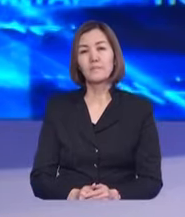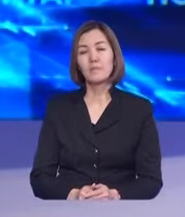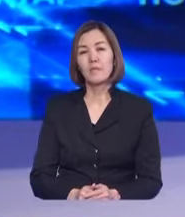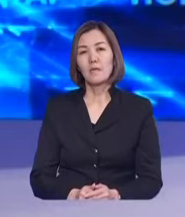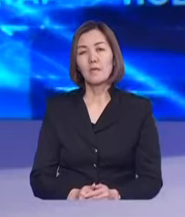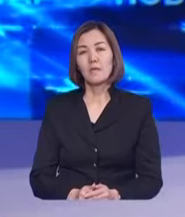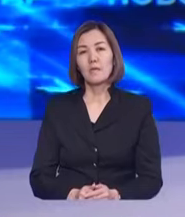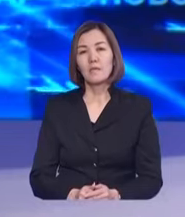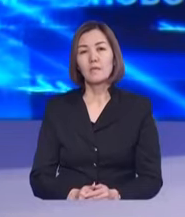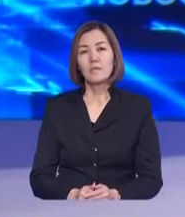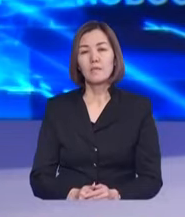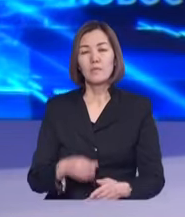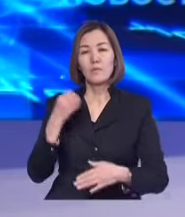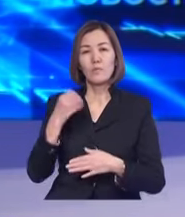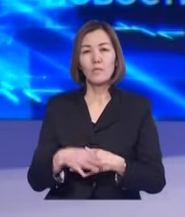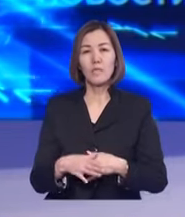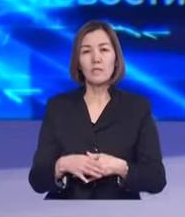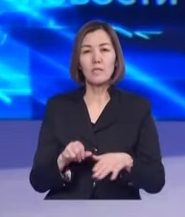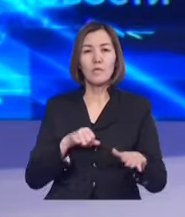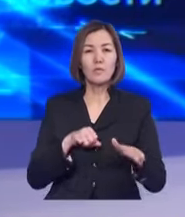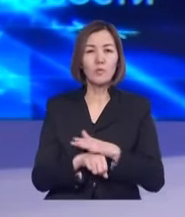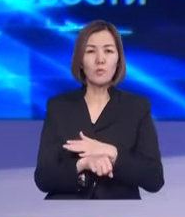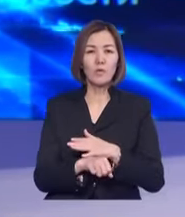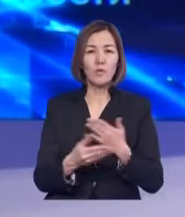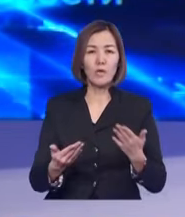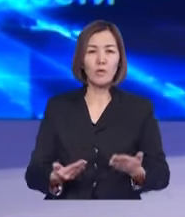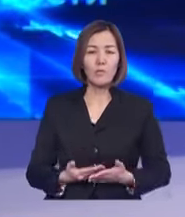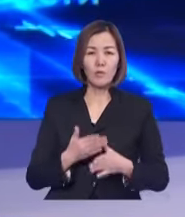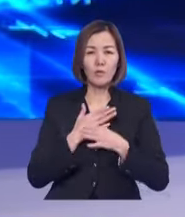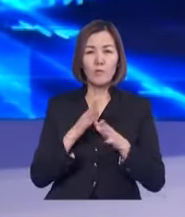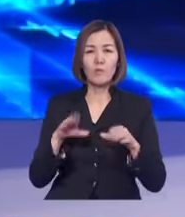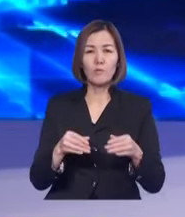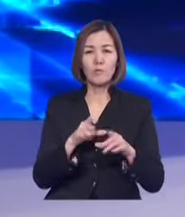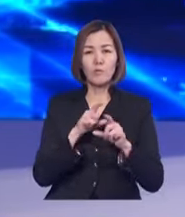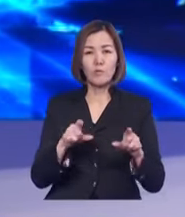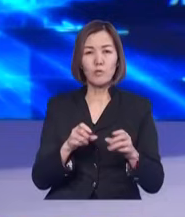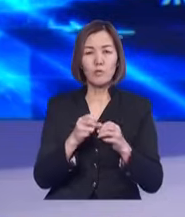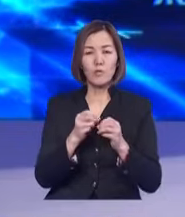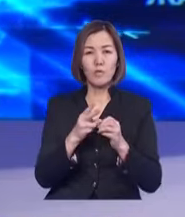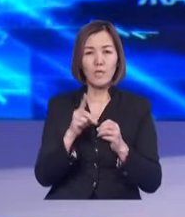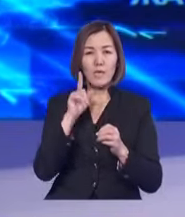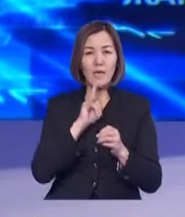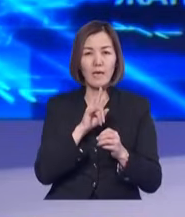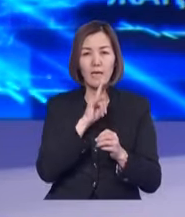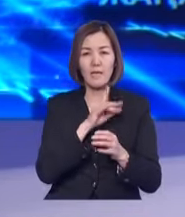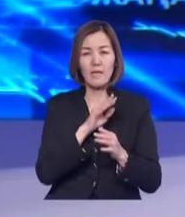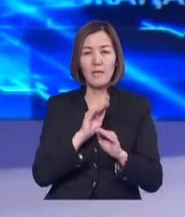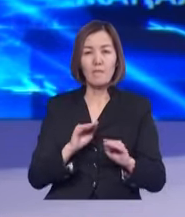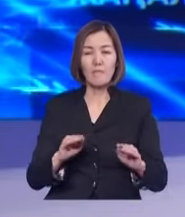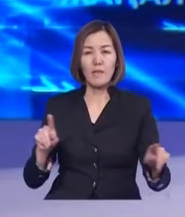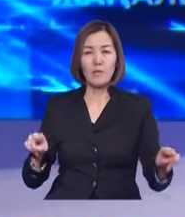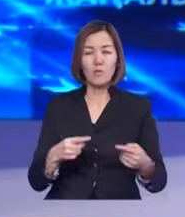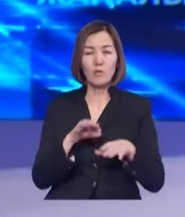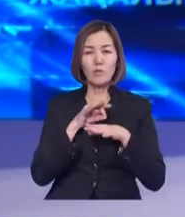Облыс орталығындағы зорлық-зомбылық құрбандарына әлеуметтік көмек көрсету орталығында 12 әйел мен олардың балалары оңалтудан